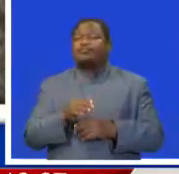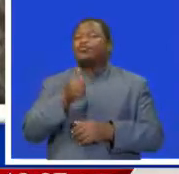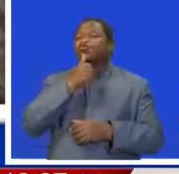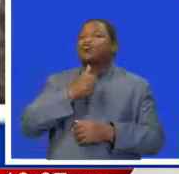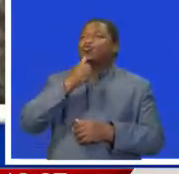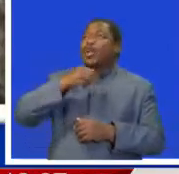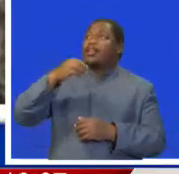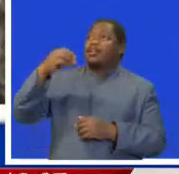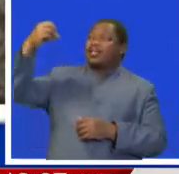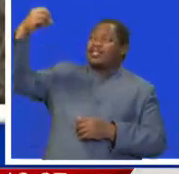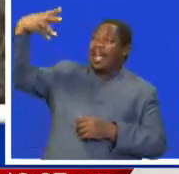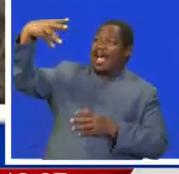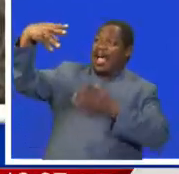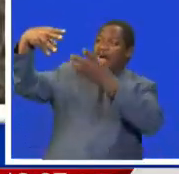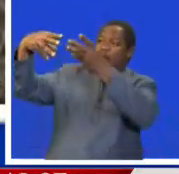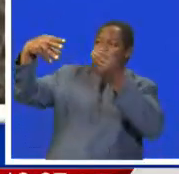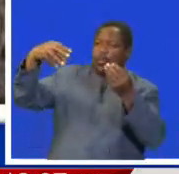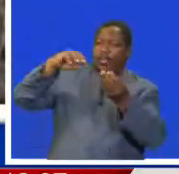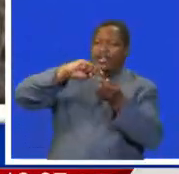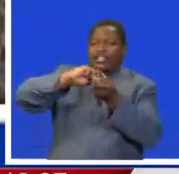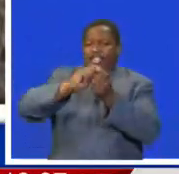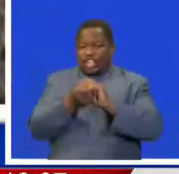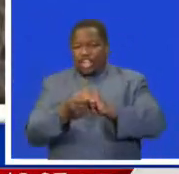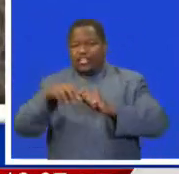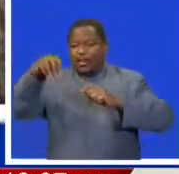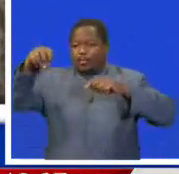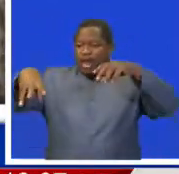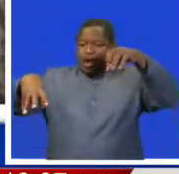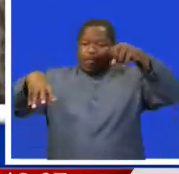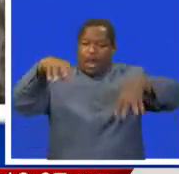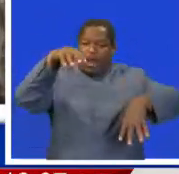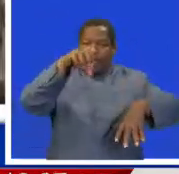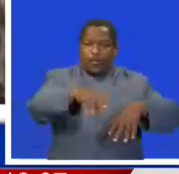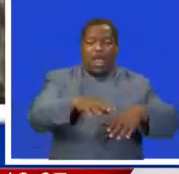Kutouthi-ke kulolo kukhuluma ukuthi ngathi emanti angakhuphuka